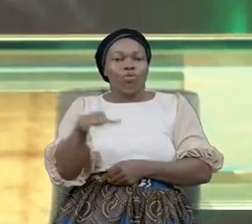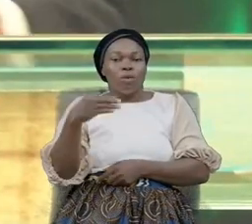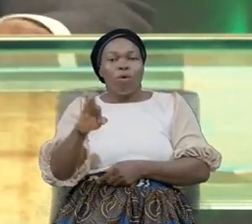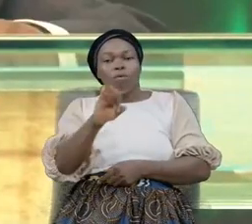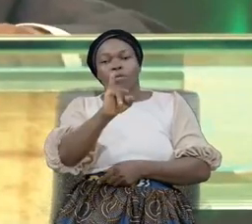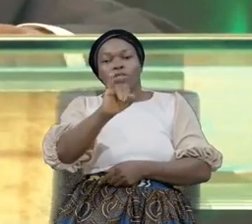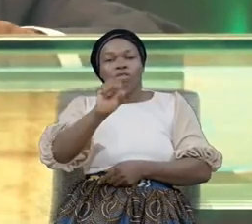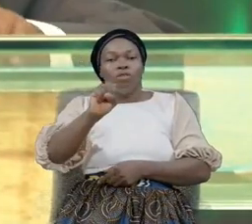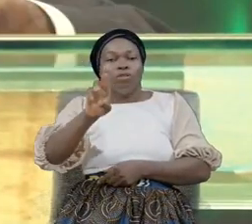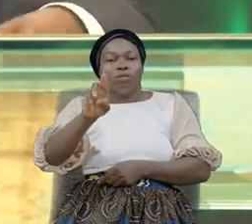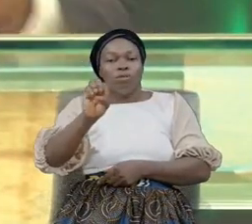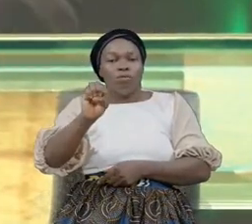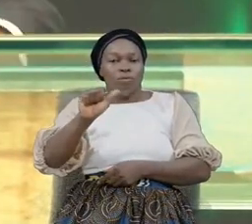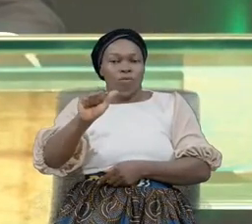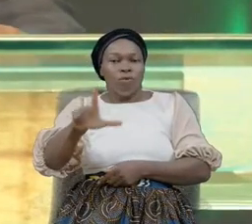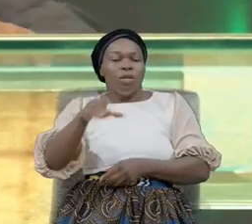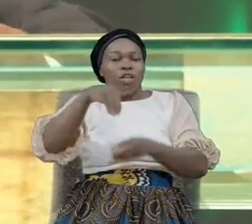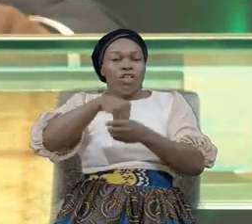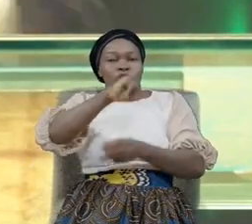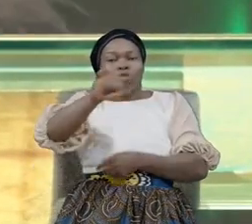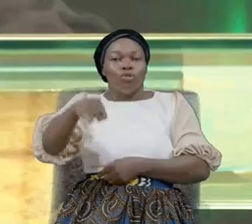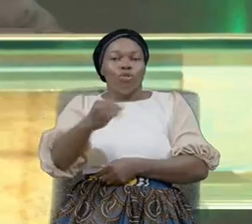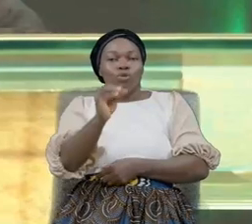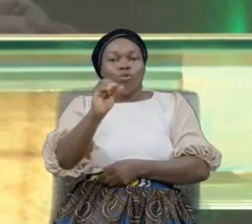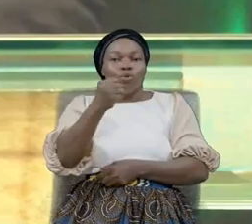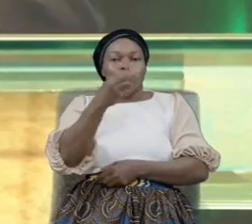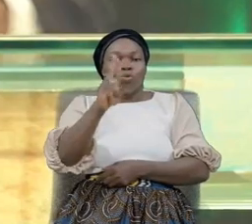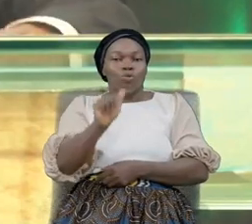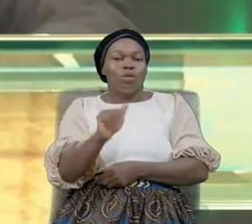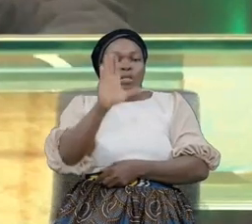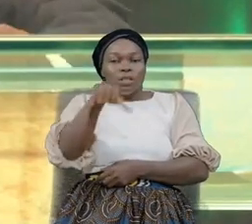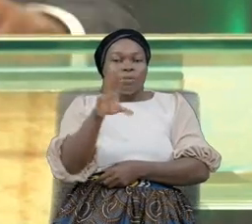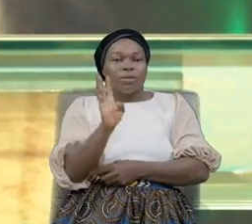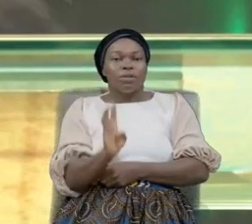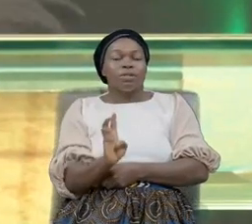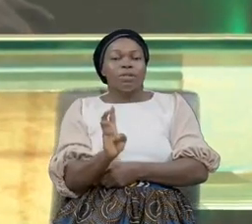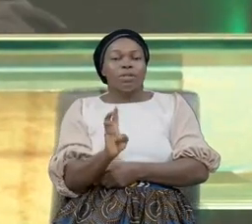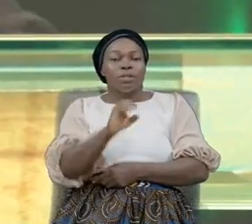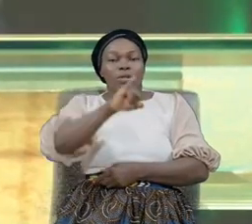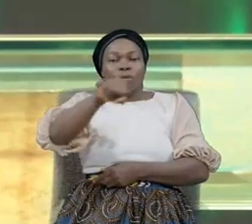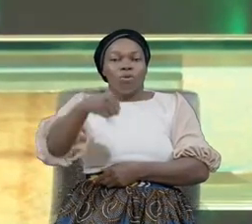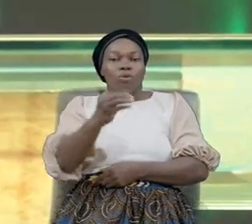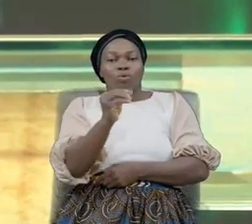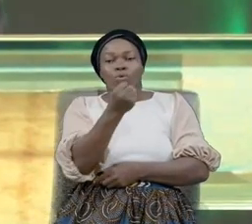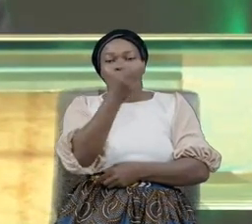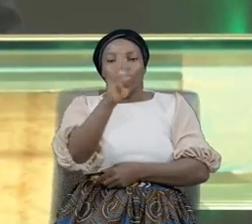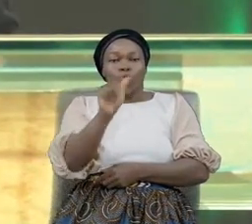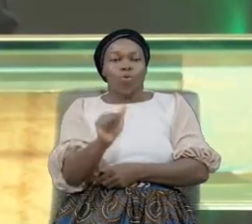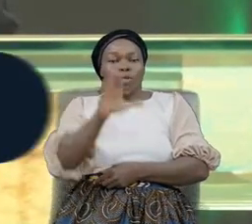enfants d'Israël, allons à Josué. Josué chapitre 6, Josué au chapitre